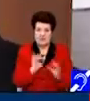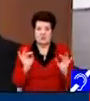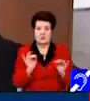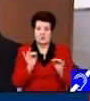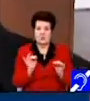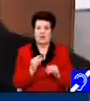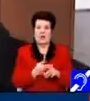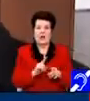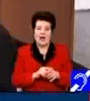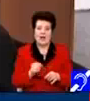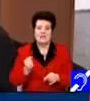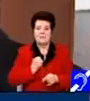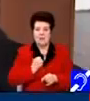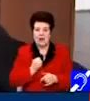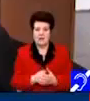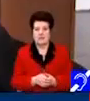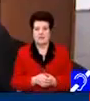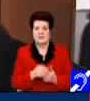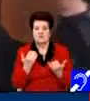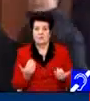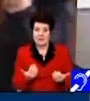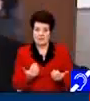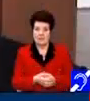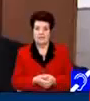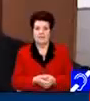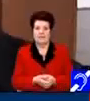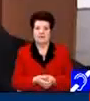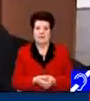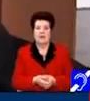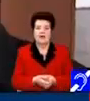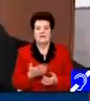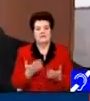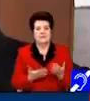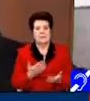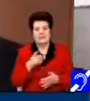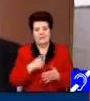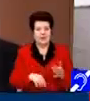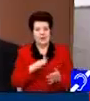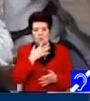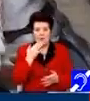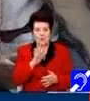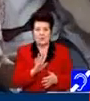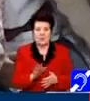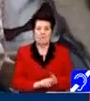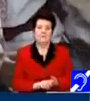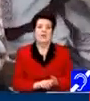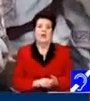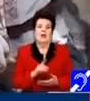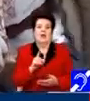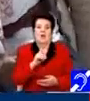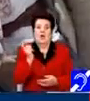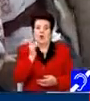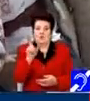istorie care, din păcate, și în prezent ne separă, dar sper că nu pentru mult timp. Gospodinele au